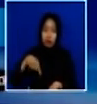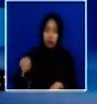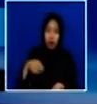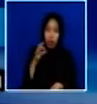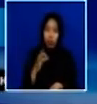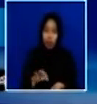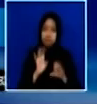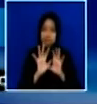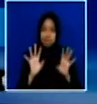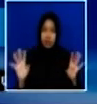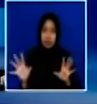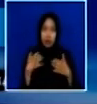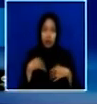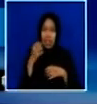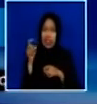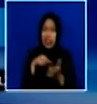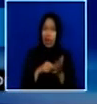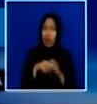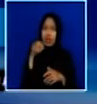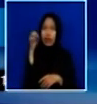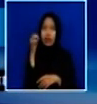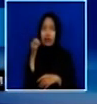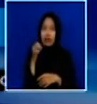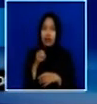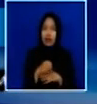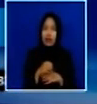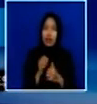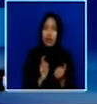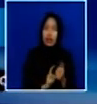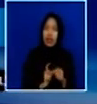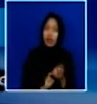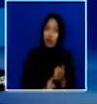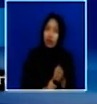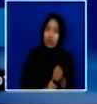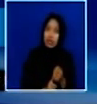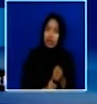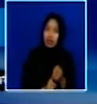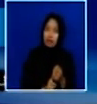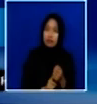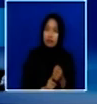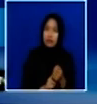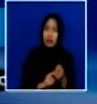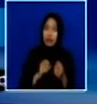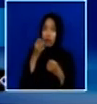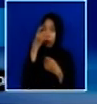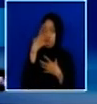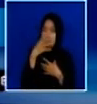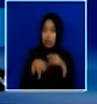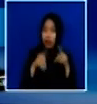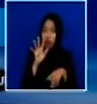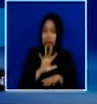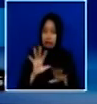la penggunaan teknologi informasi ini kapabilitas tidak digunakan